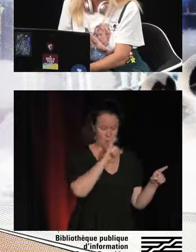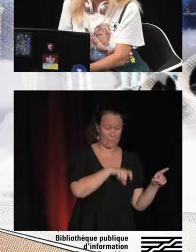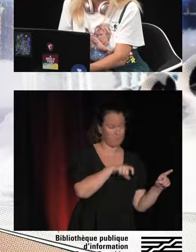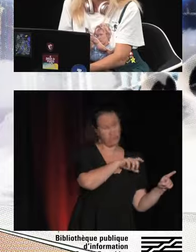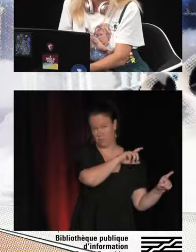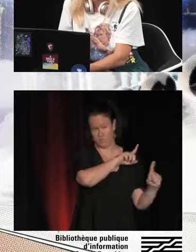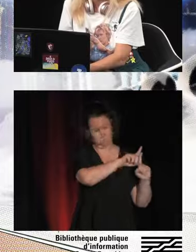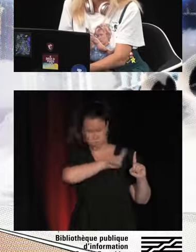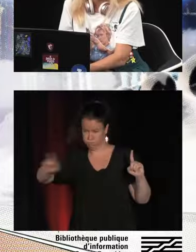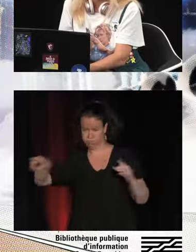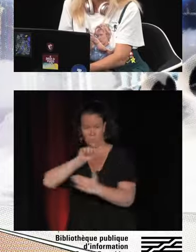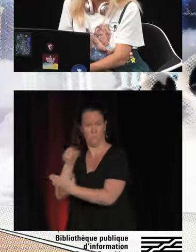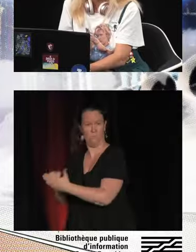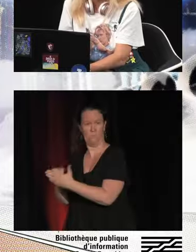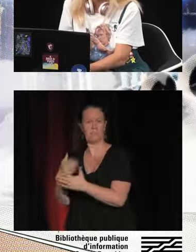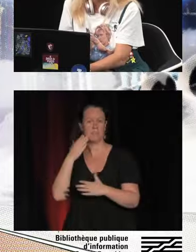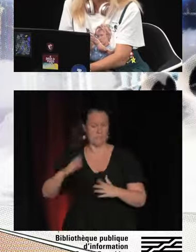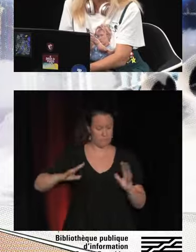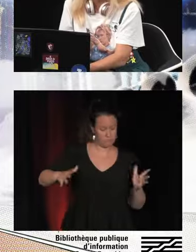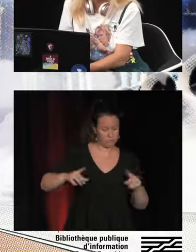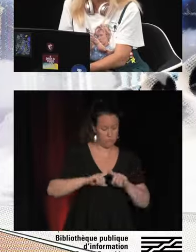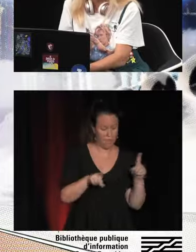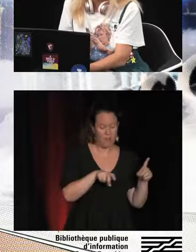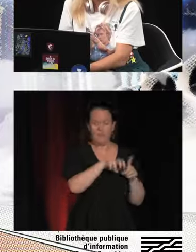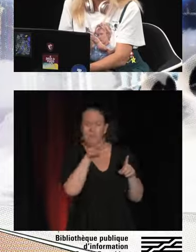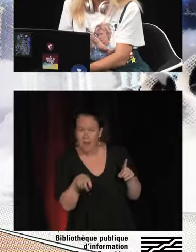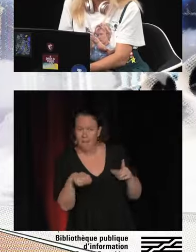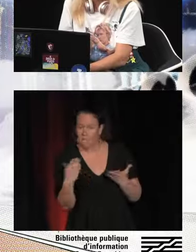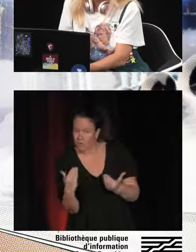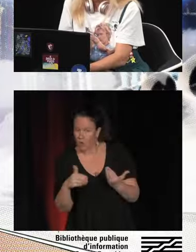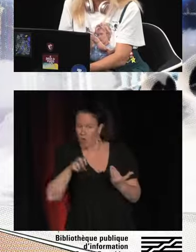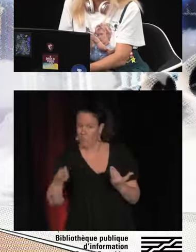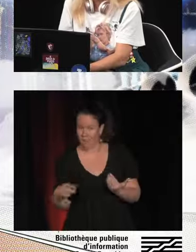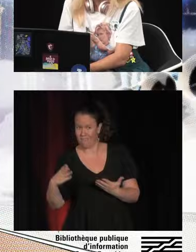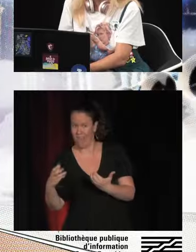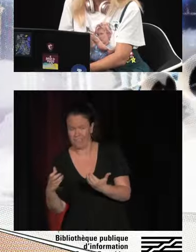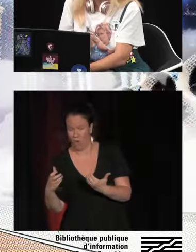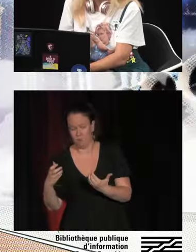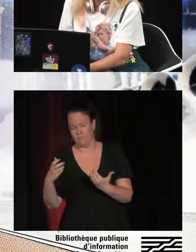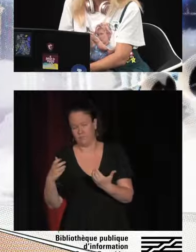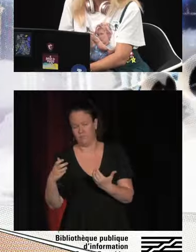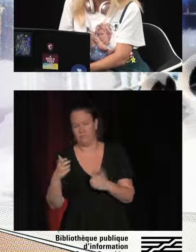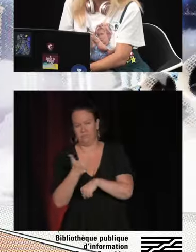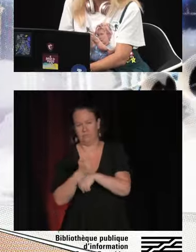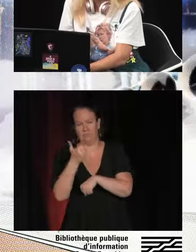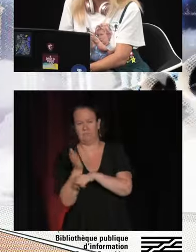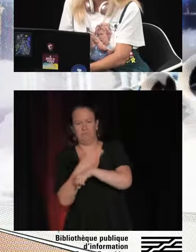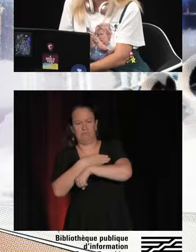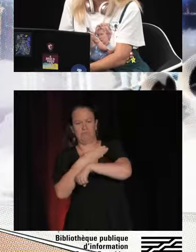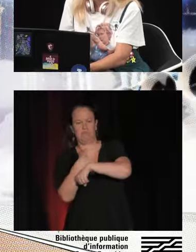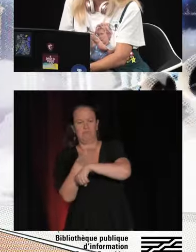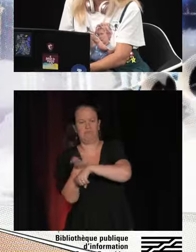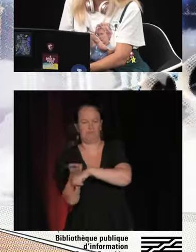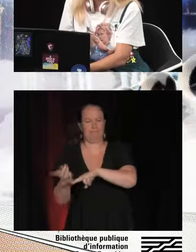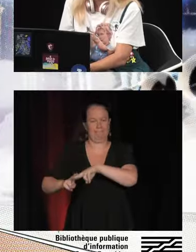niveau. Si vous ne courez pas... Allez, tombe. Voilà. Si vous ne courez pas, le timer va se